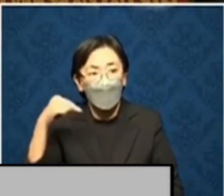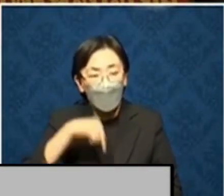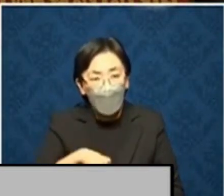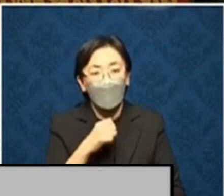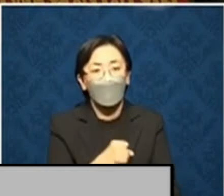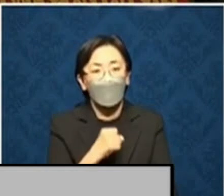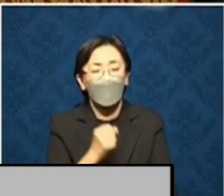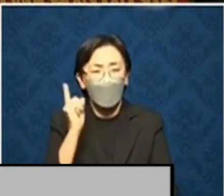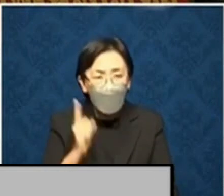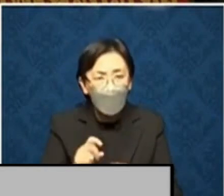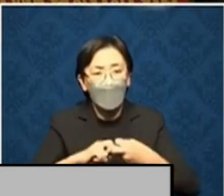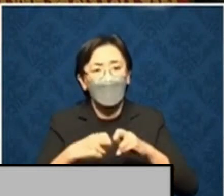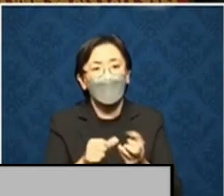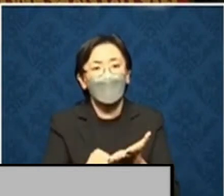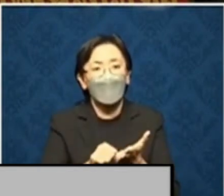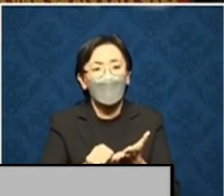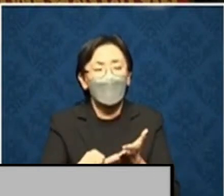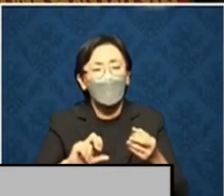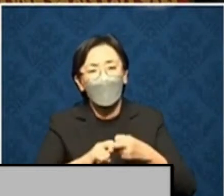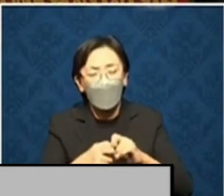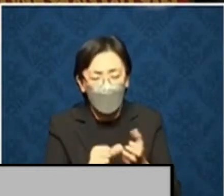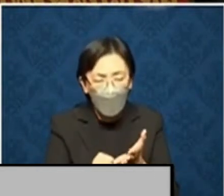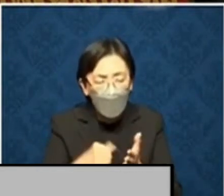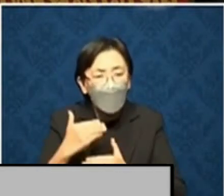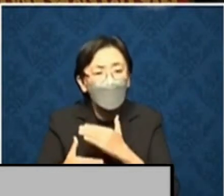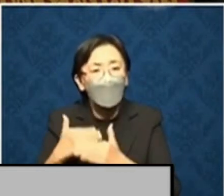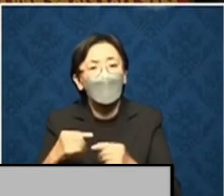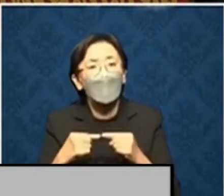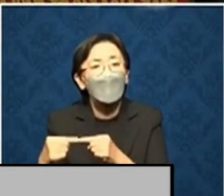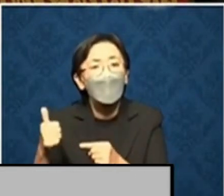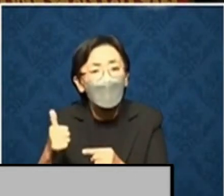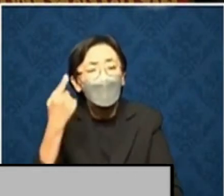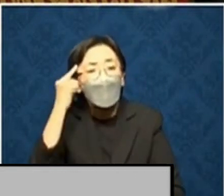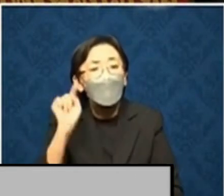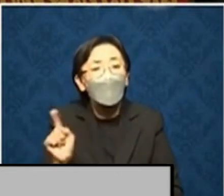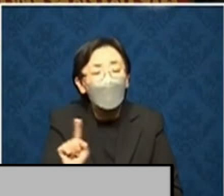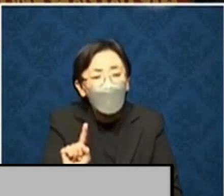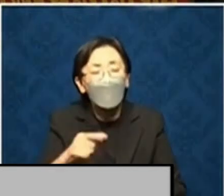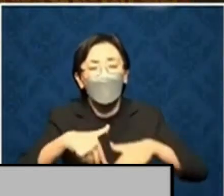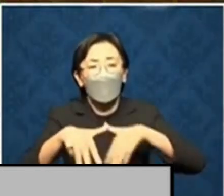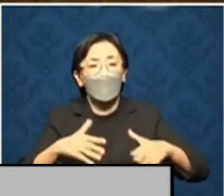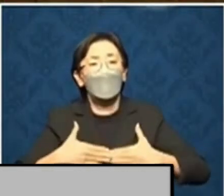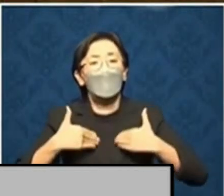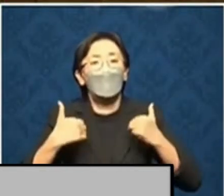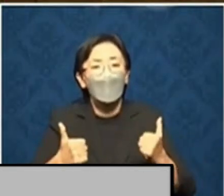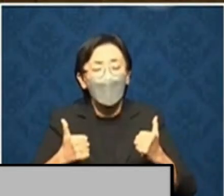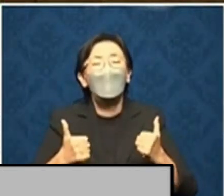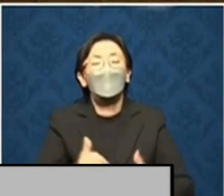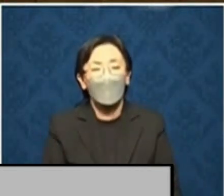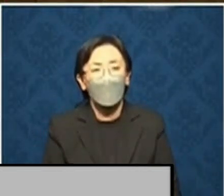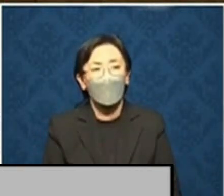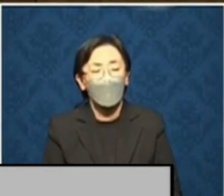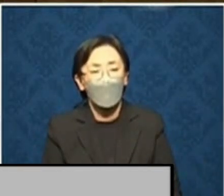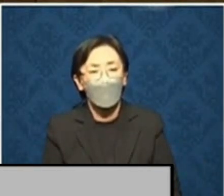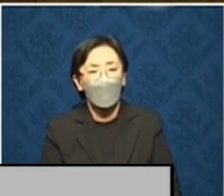แก้ไขต้องแก้ไขปัญหาทุกอย่างทุกประการให้เดินหน้าไปให้ได้ทั้งนี้เพื่อใครครับเพื่อประโยชน์สุขของประชาชนในพื้นที่นะแ